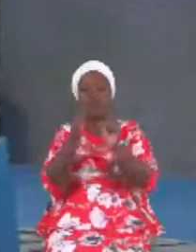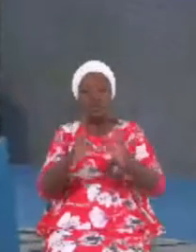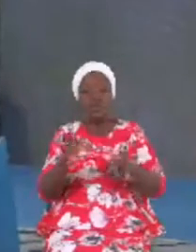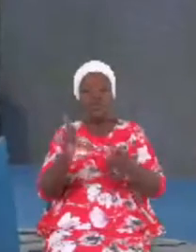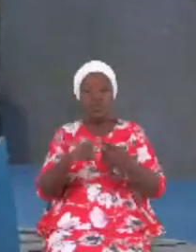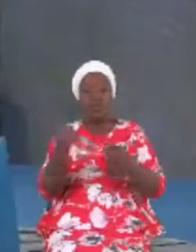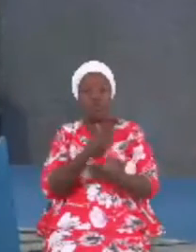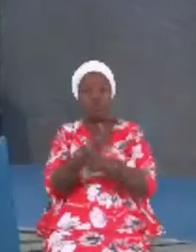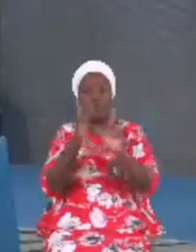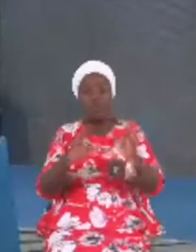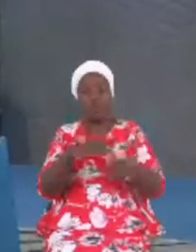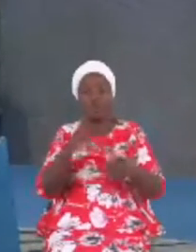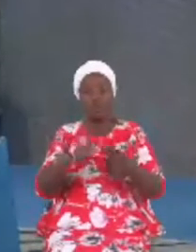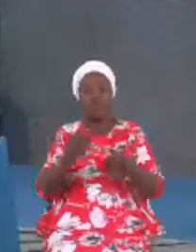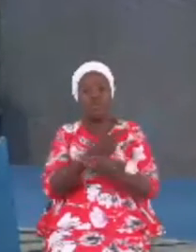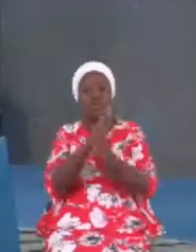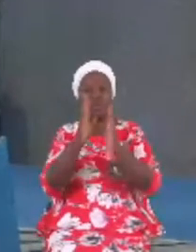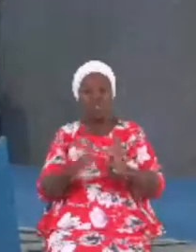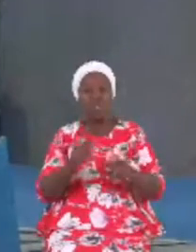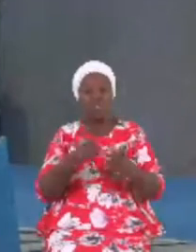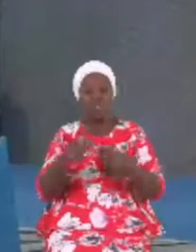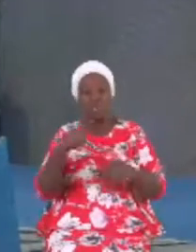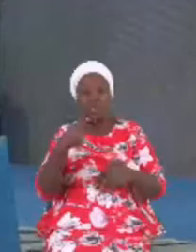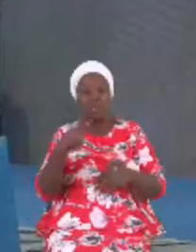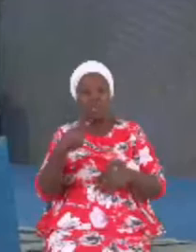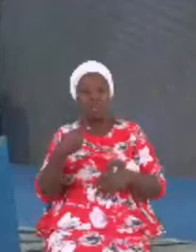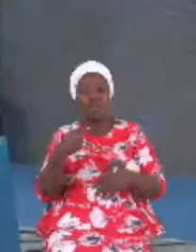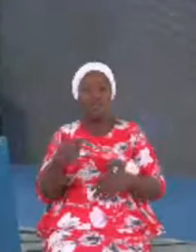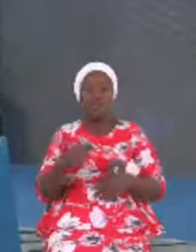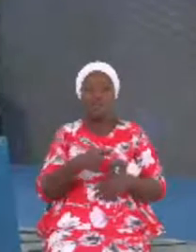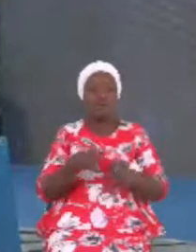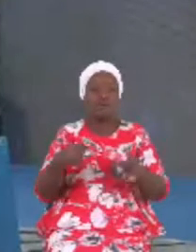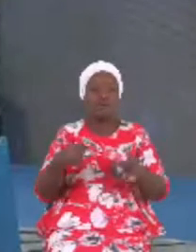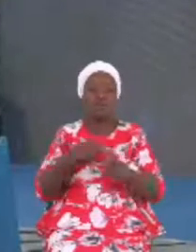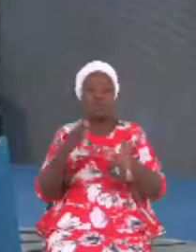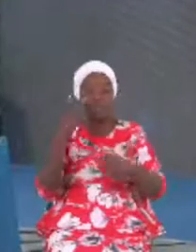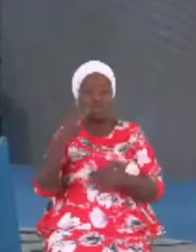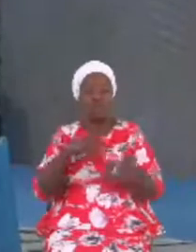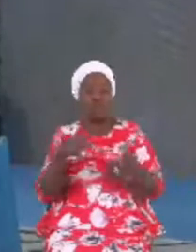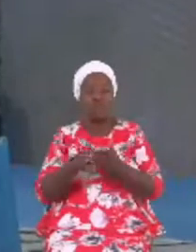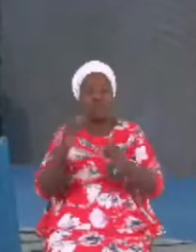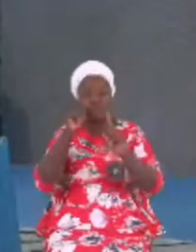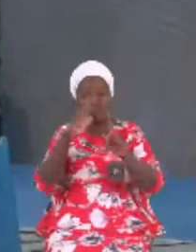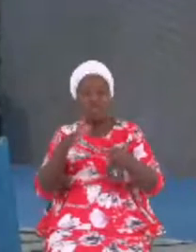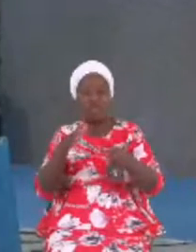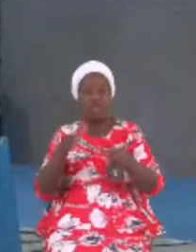l'ont conduit vers le Rédempteur. Il a dit, nous avons surpris cette femme. Mets dans le